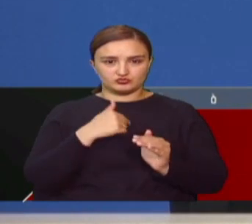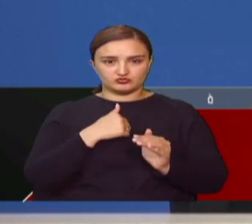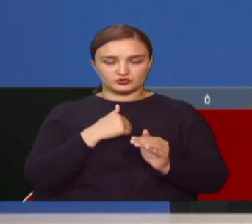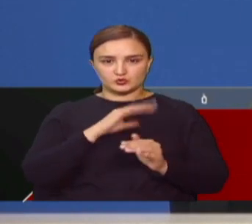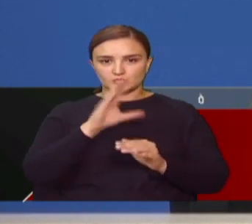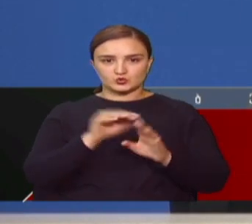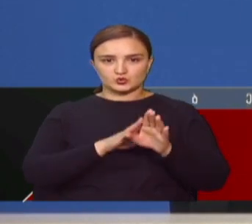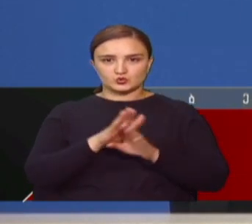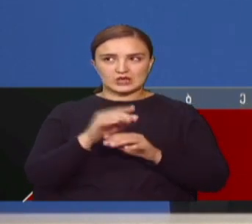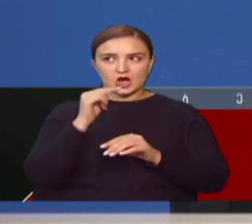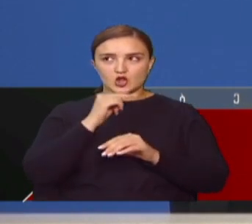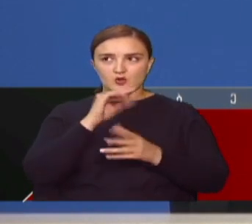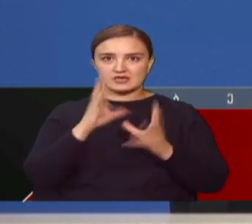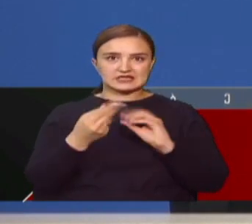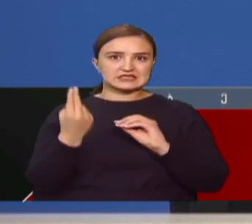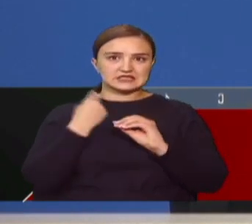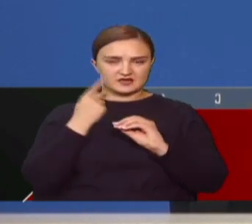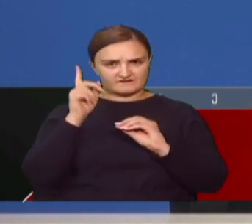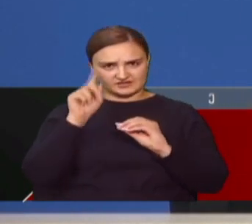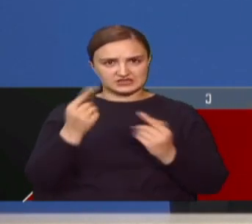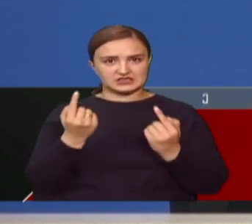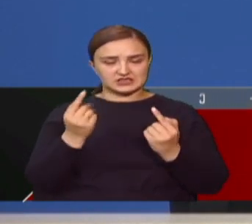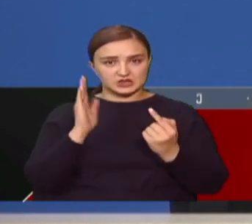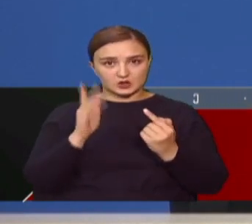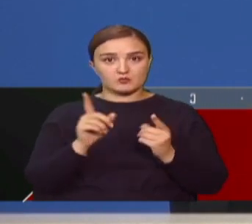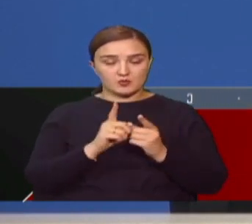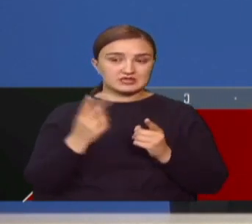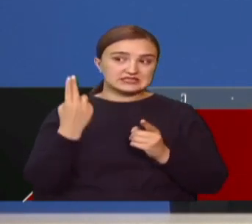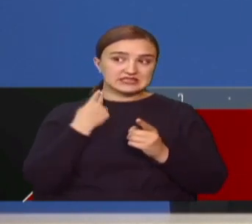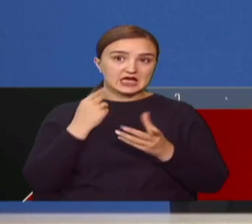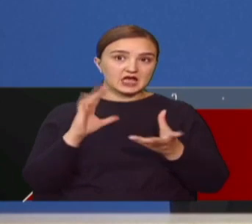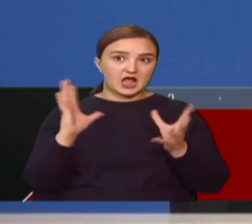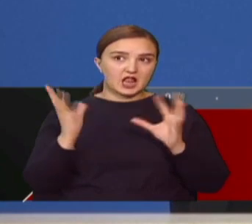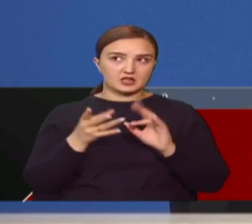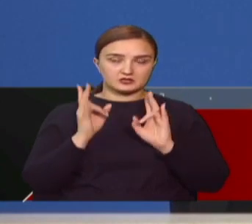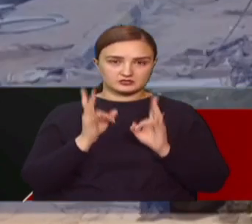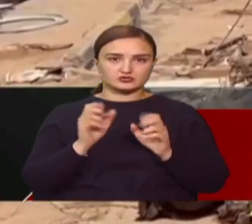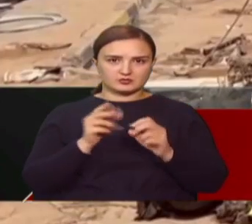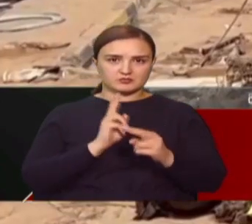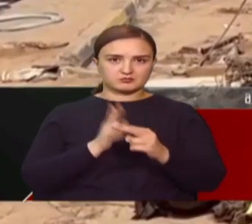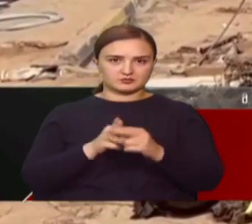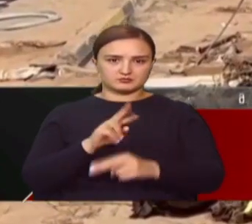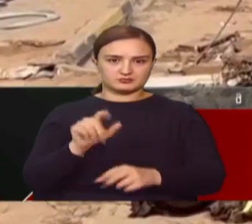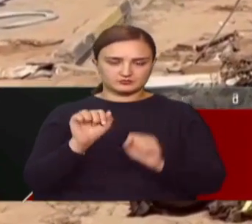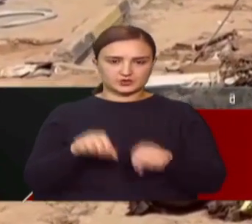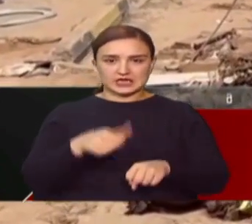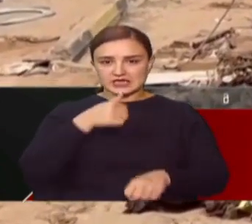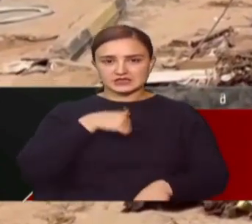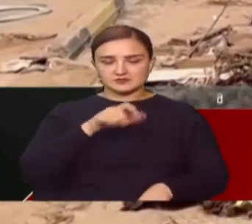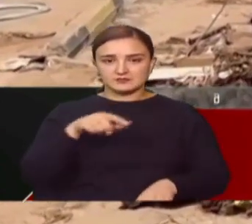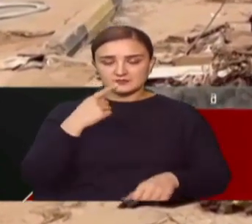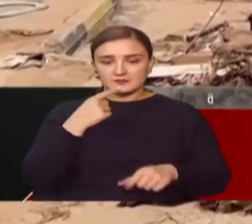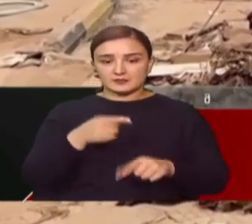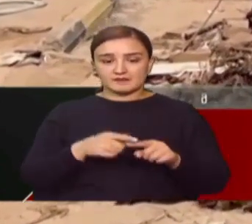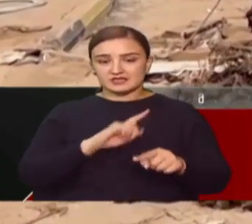veravitsilebdit ekonomikur zarals magram chven aseve shegvezlo amzaralis minimumamde daqana satanado servisebit. Ექსპერტების თქმით,